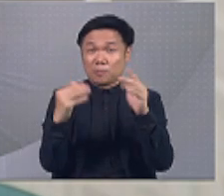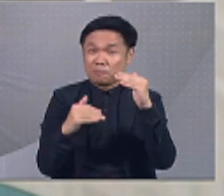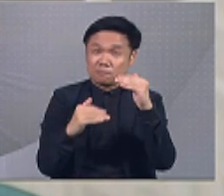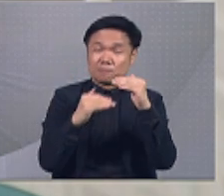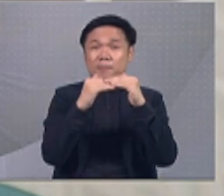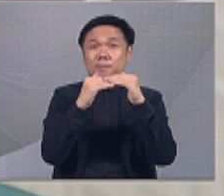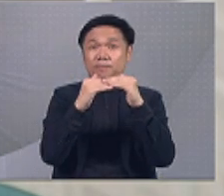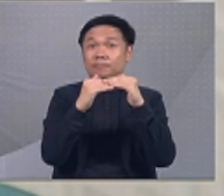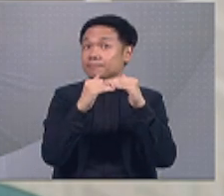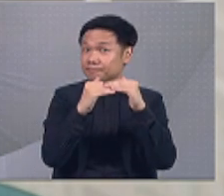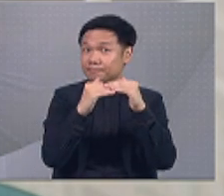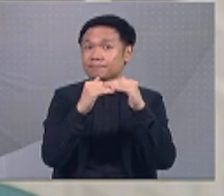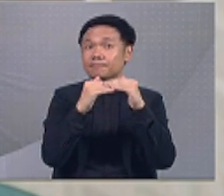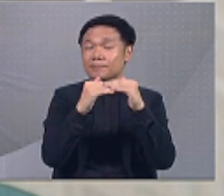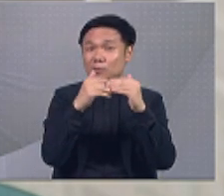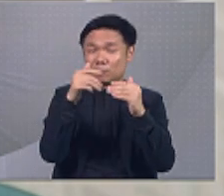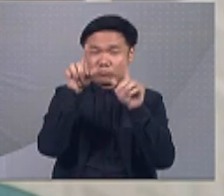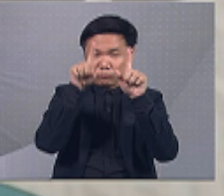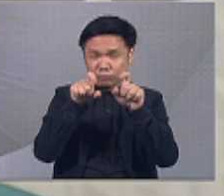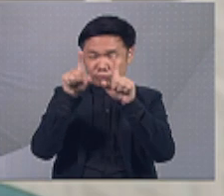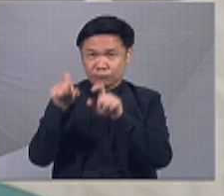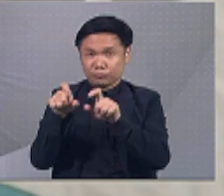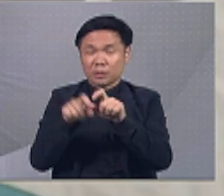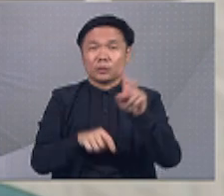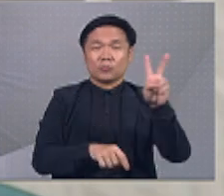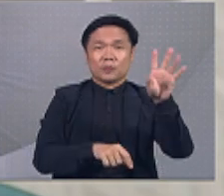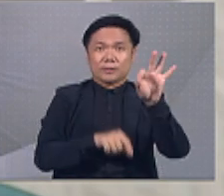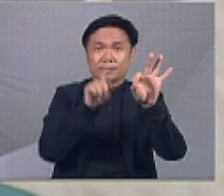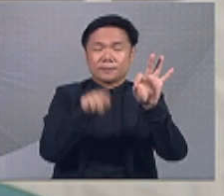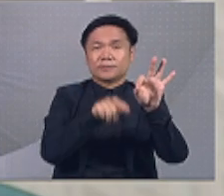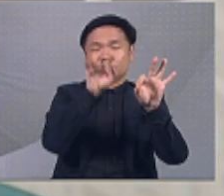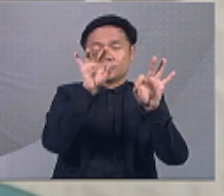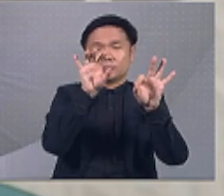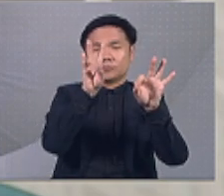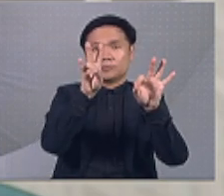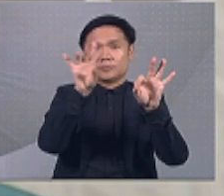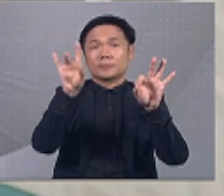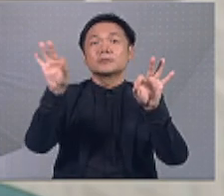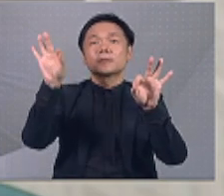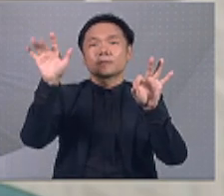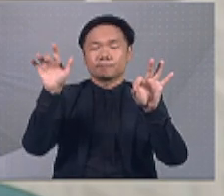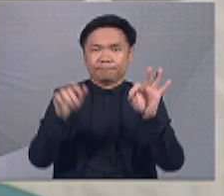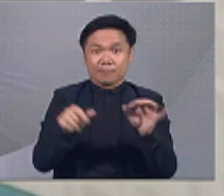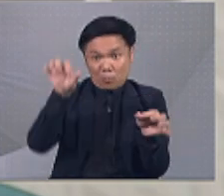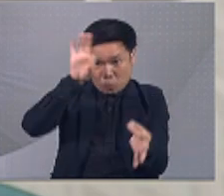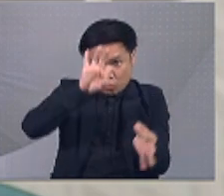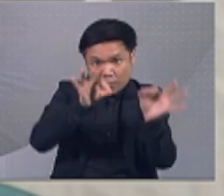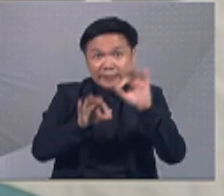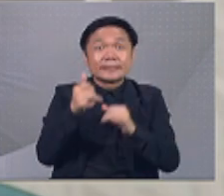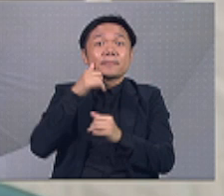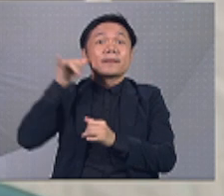dana kpsi maksimal Ujian adalah 20 9789 dan Semalam hujan seharian